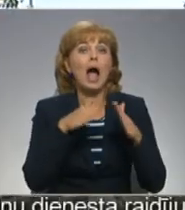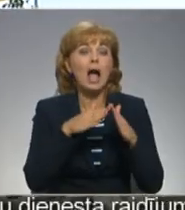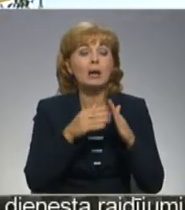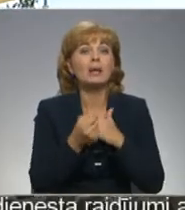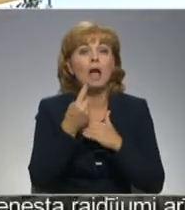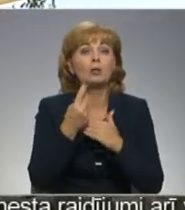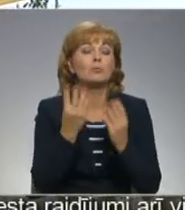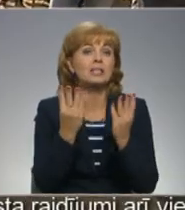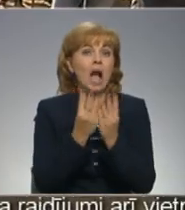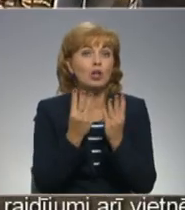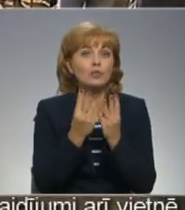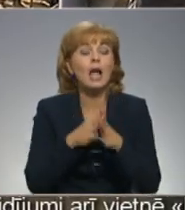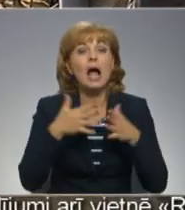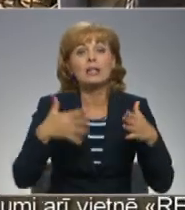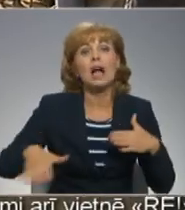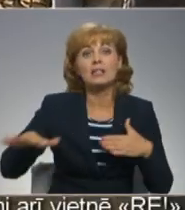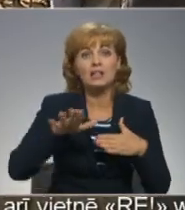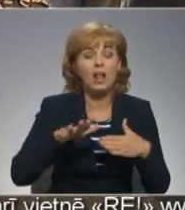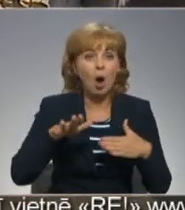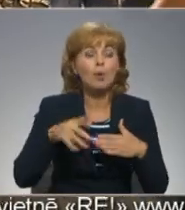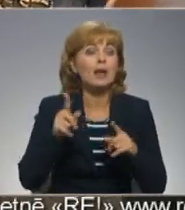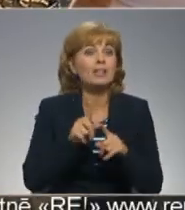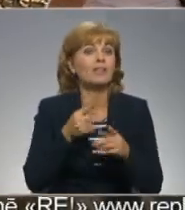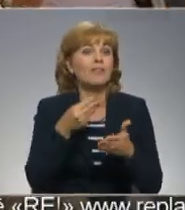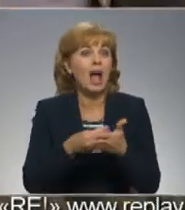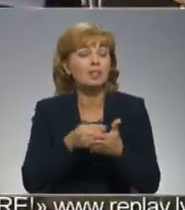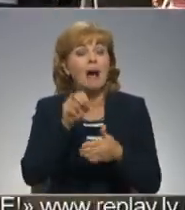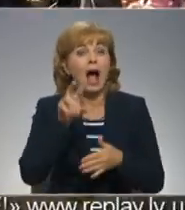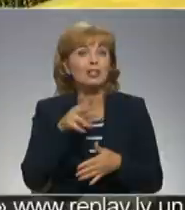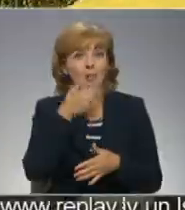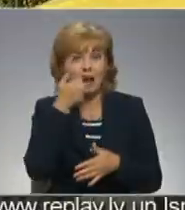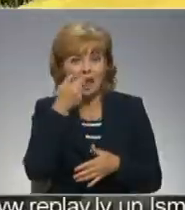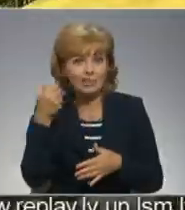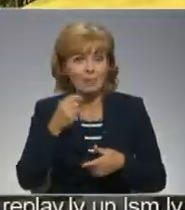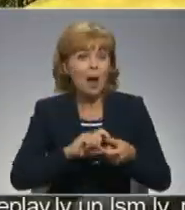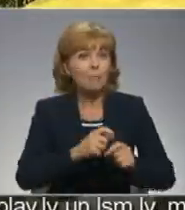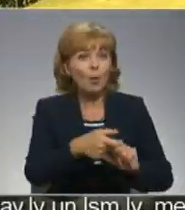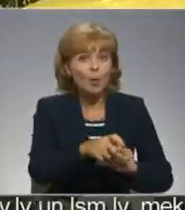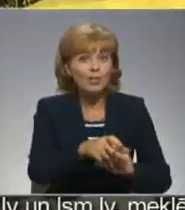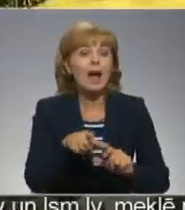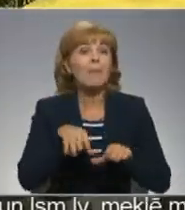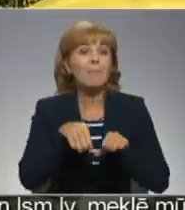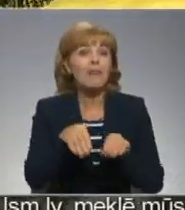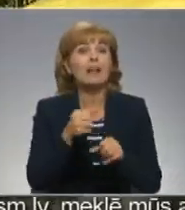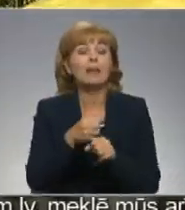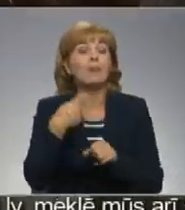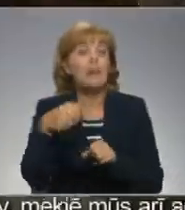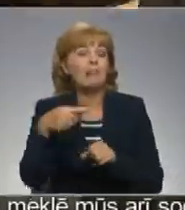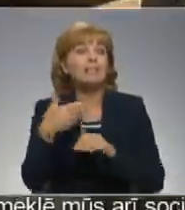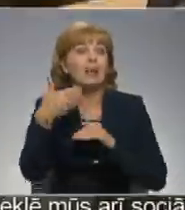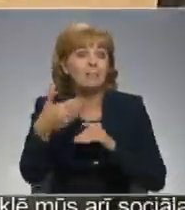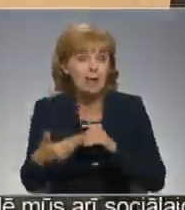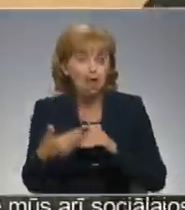arī skatu, bet pats lielais laukums atklās vēl kādu vērtību – 18. Gadsimta bruģi. Līdz ar jau padarīto priekšā vēl citi darbi pie